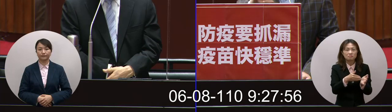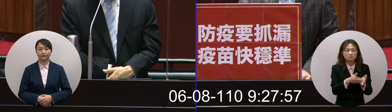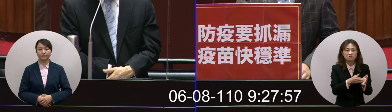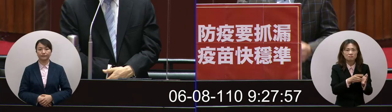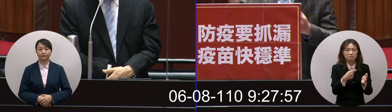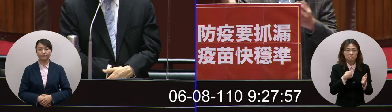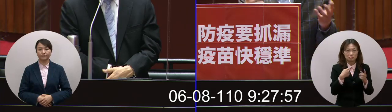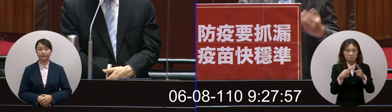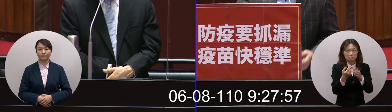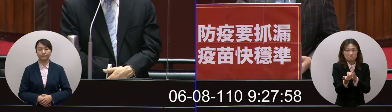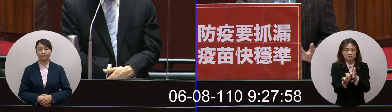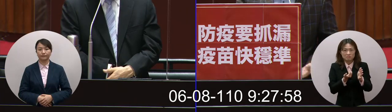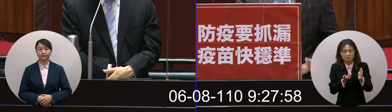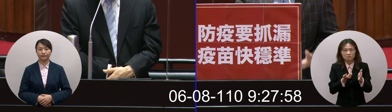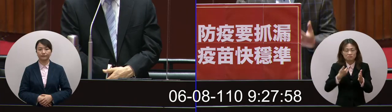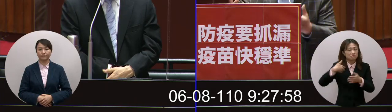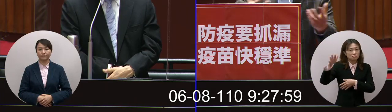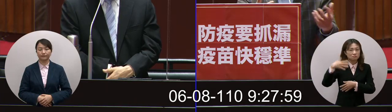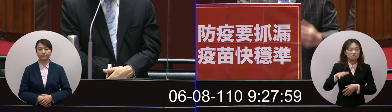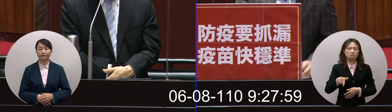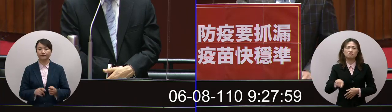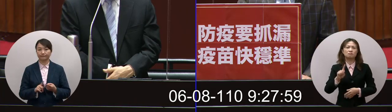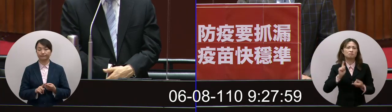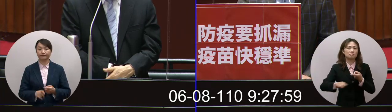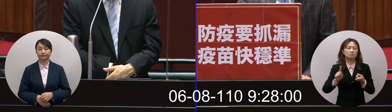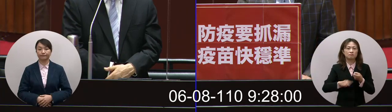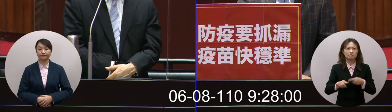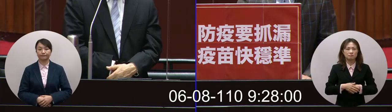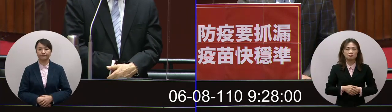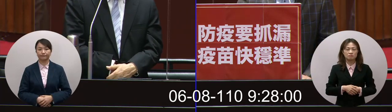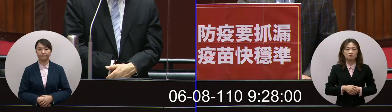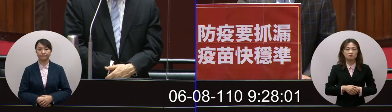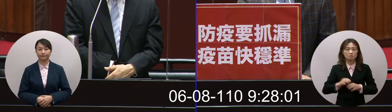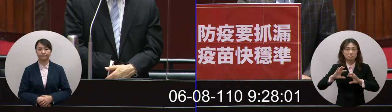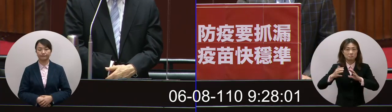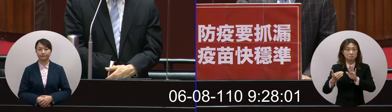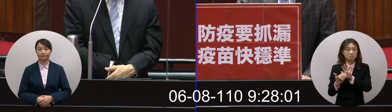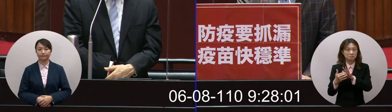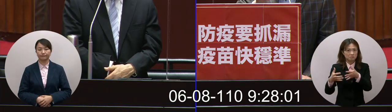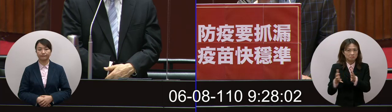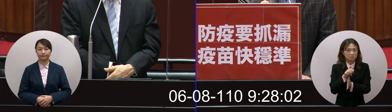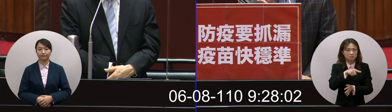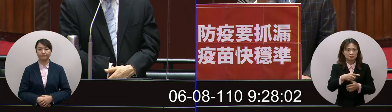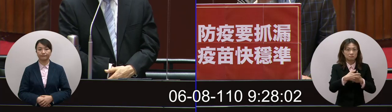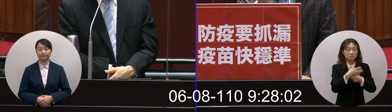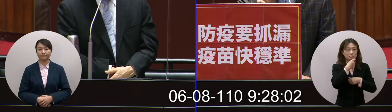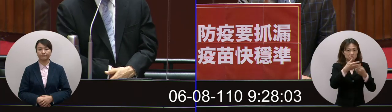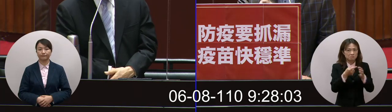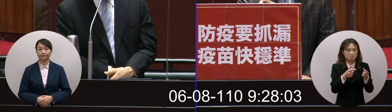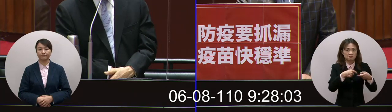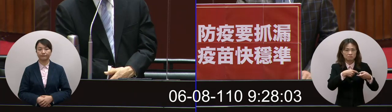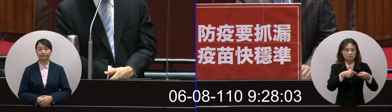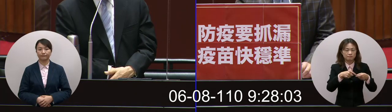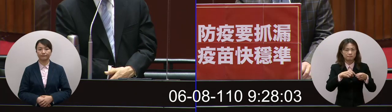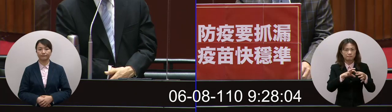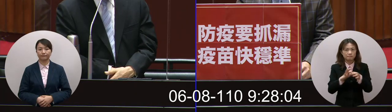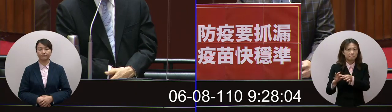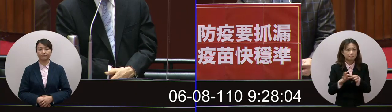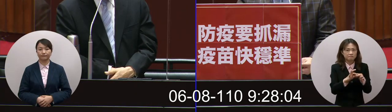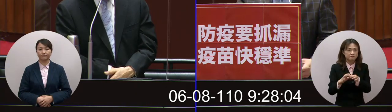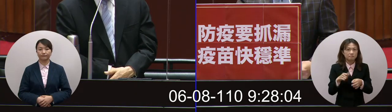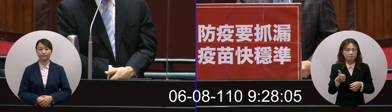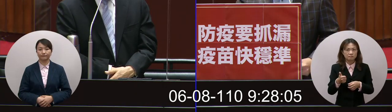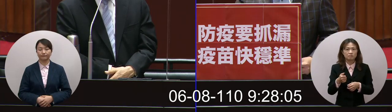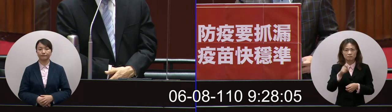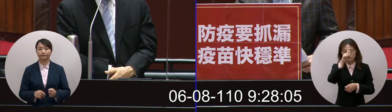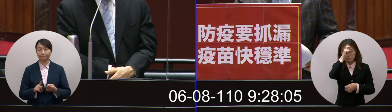这个定义讲，咱国防部甲行政院就讲，国防部甲卫福部通袂起来。好唔好？ 好， 减少确诊者的程序移动，